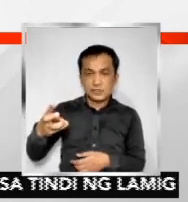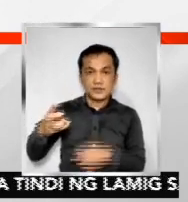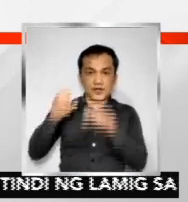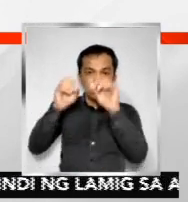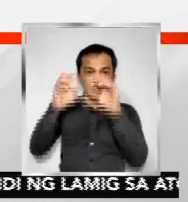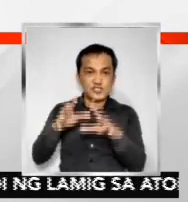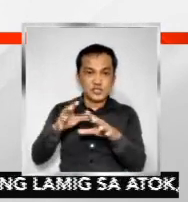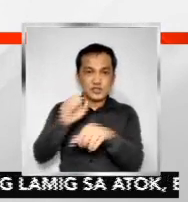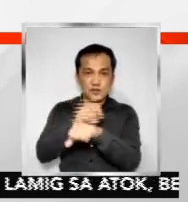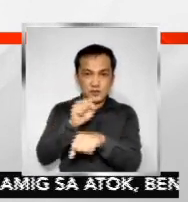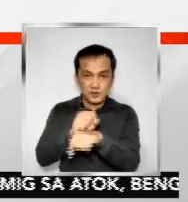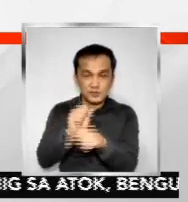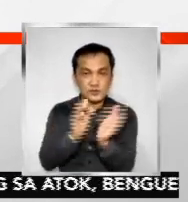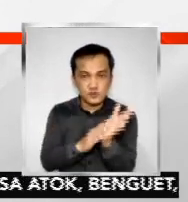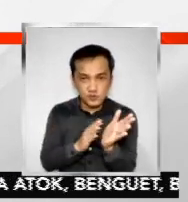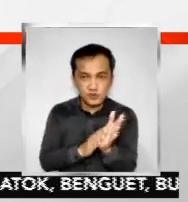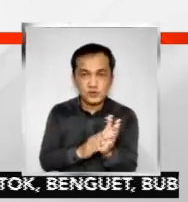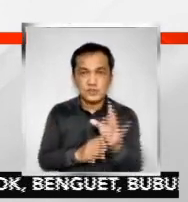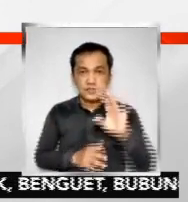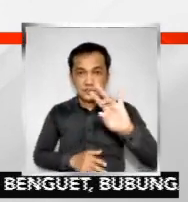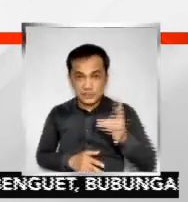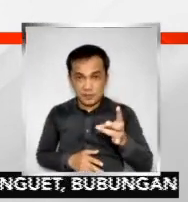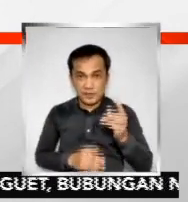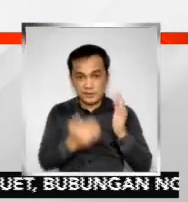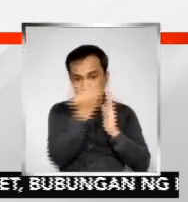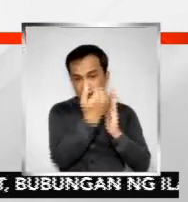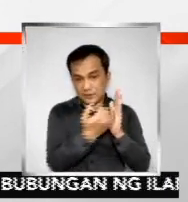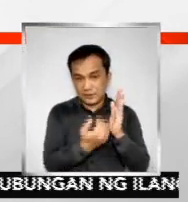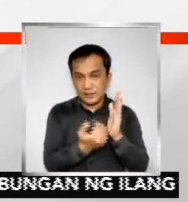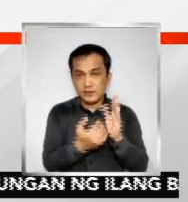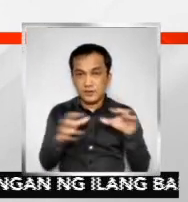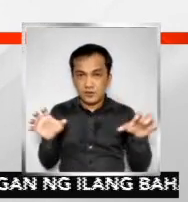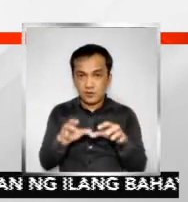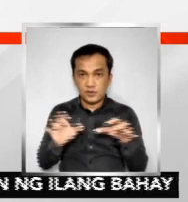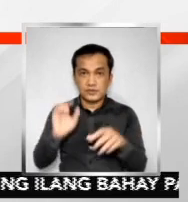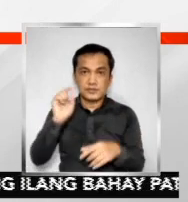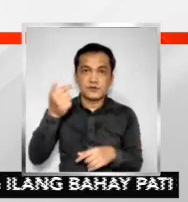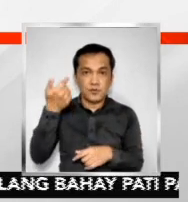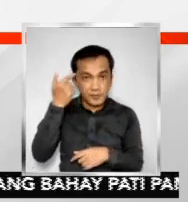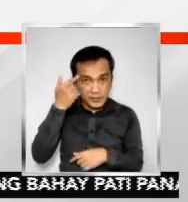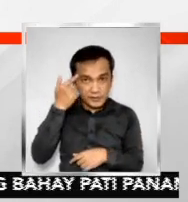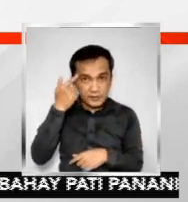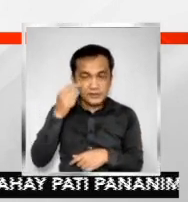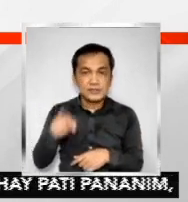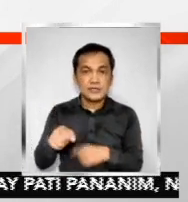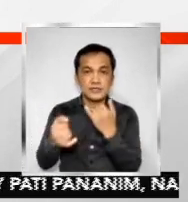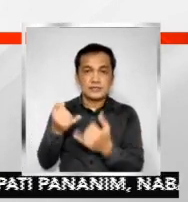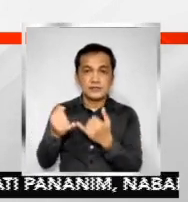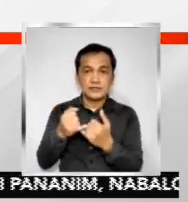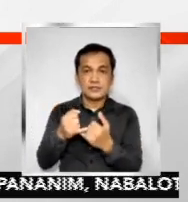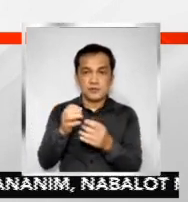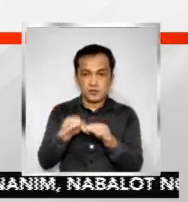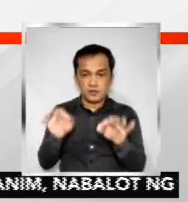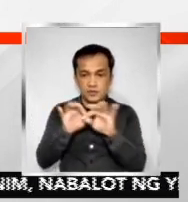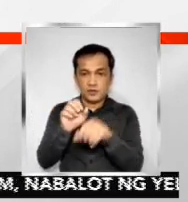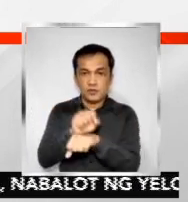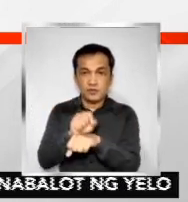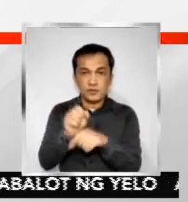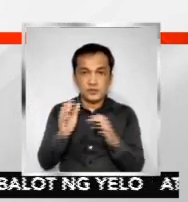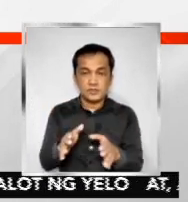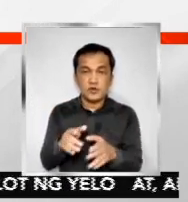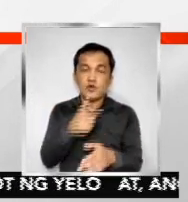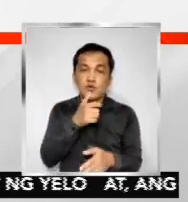eskwelahan. Pangpito sa listahan ang mga manggagawa sa gobyerno. Kasunod ang mga essential workers tulad ng mga nagbibigay serbisyo